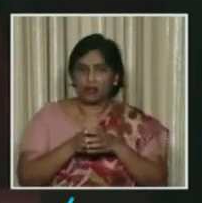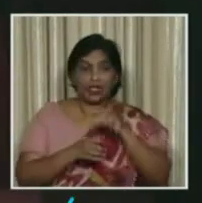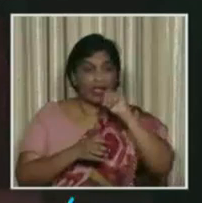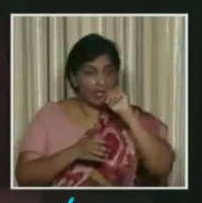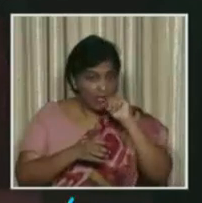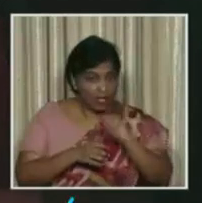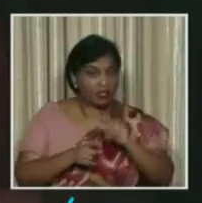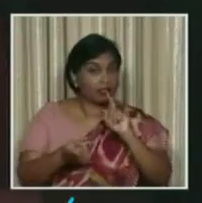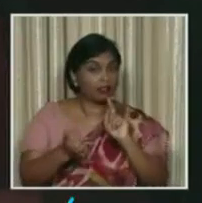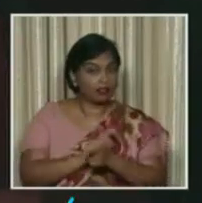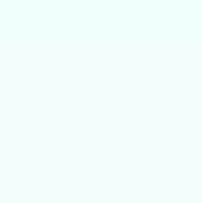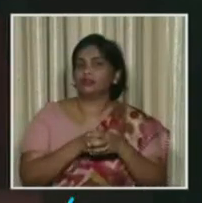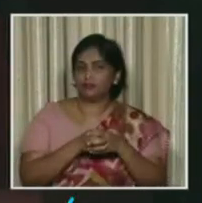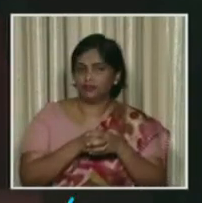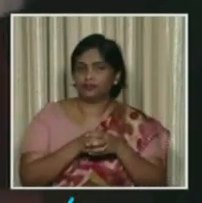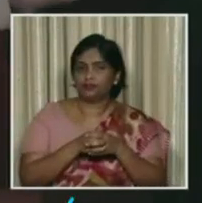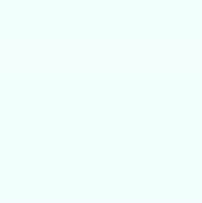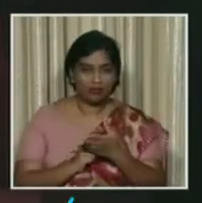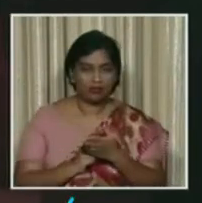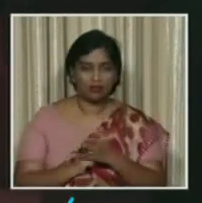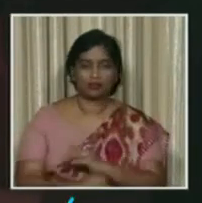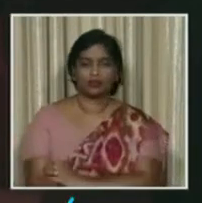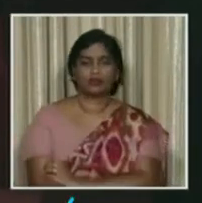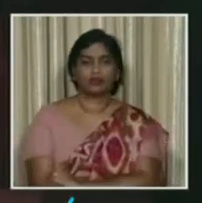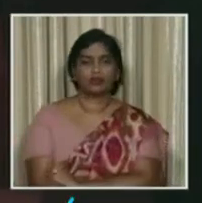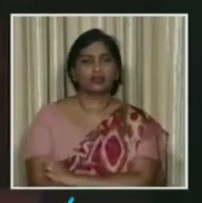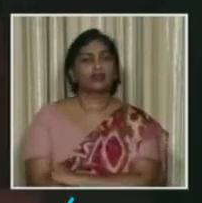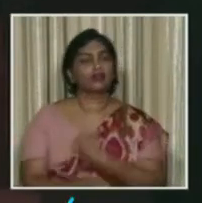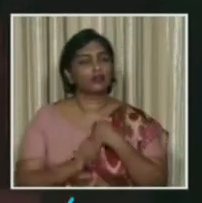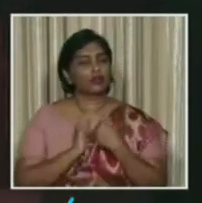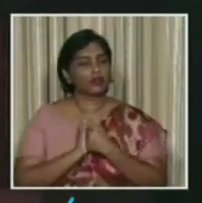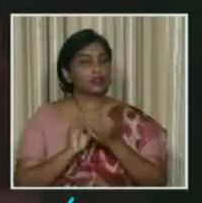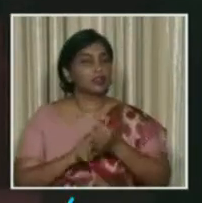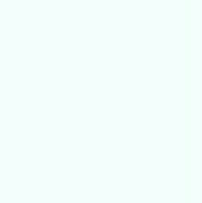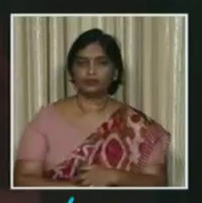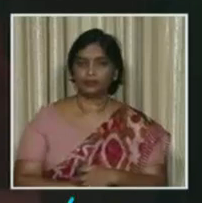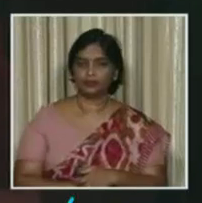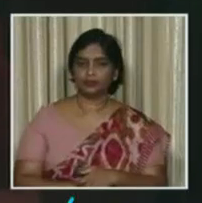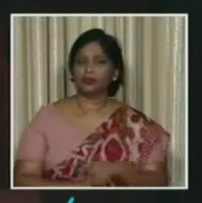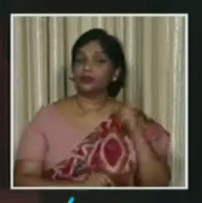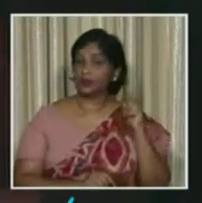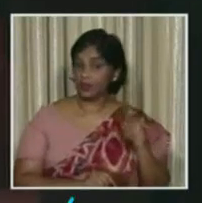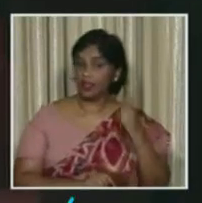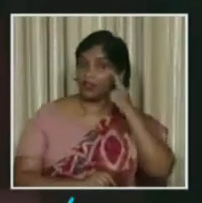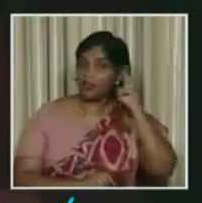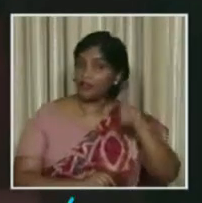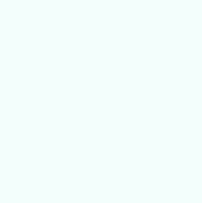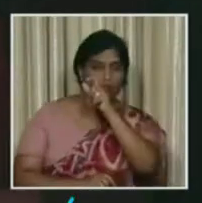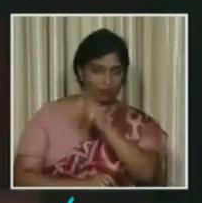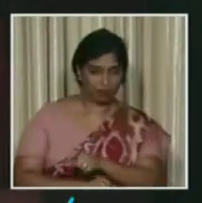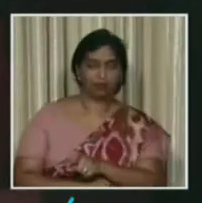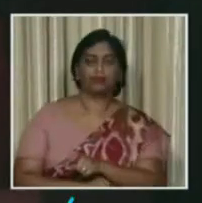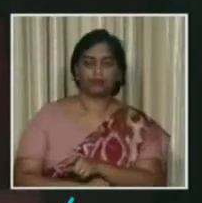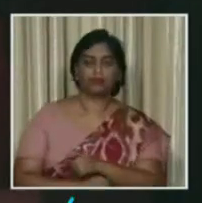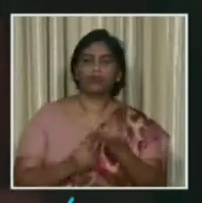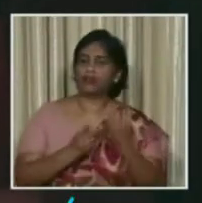සත්‍ය සංගවන්නට කටයුතු කරන කණ්ඩායමත්. ඕකයි බෙදිල්ල. මම මේ අවස්ථාවේ ගරු ජනාධිපතිතුමාගෙන් ඉල්ලීමක් කරනවා. එතුමත් විශ්වාස කරපු අවංක නිලධාරිය.